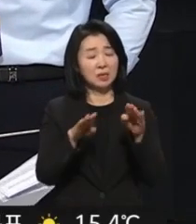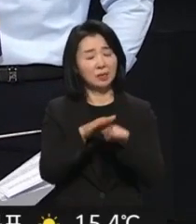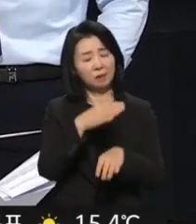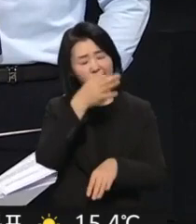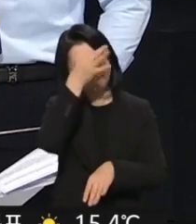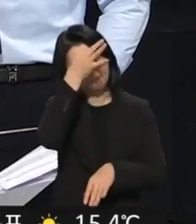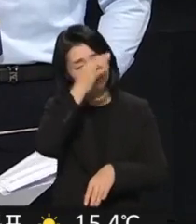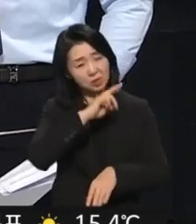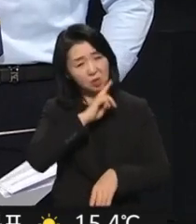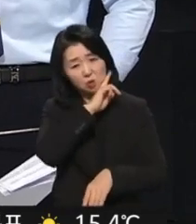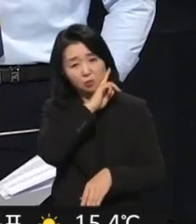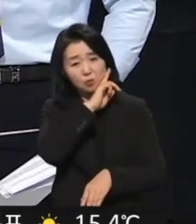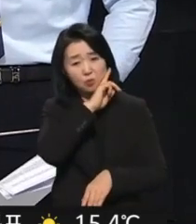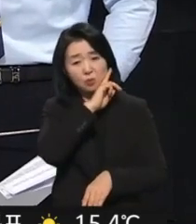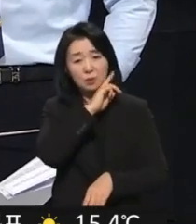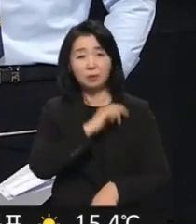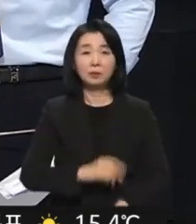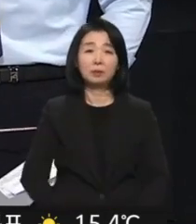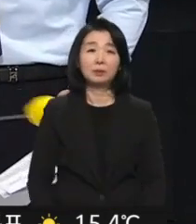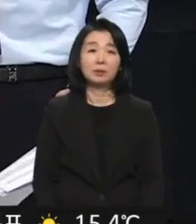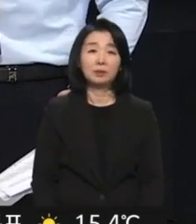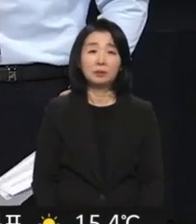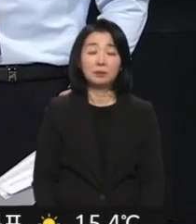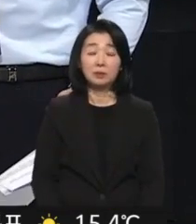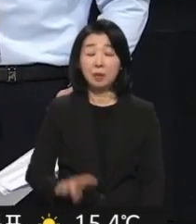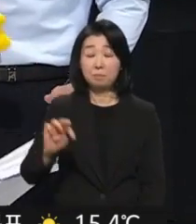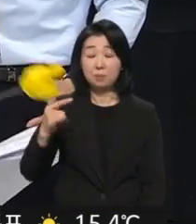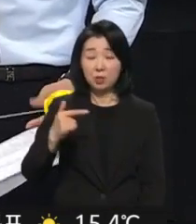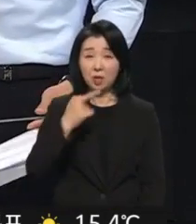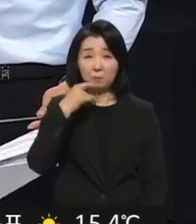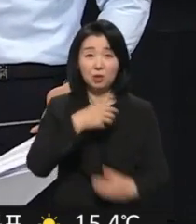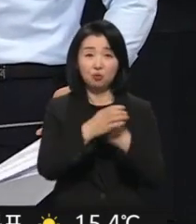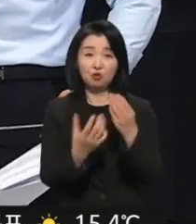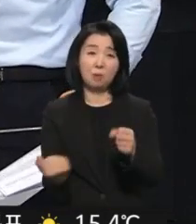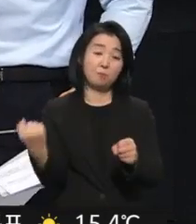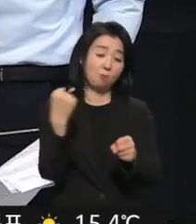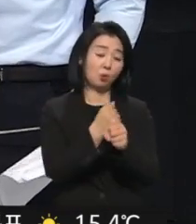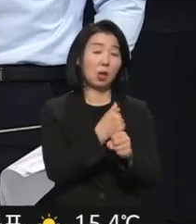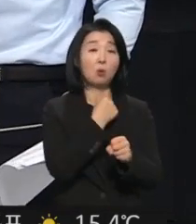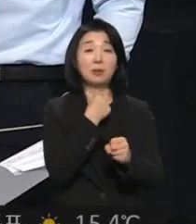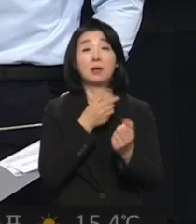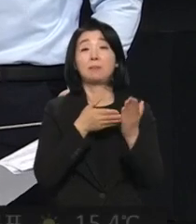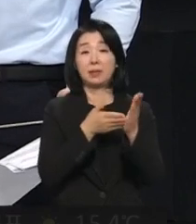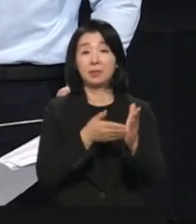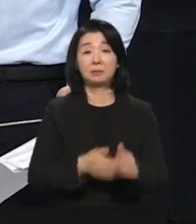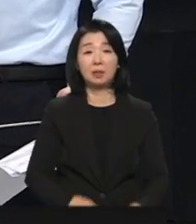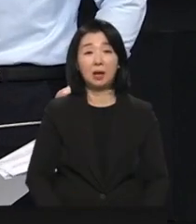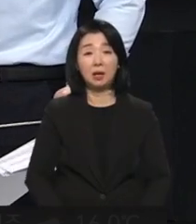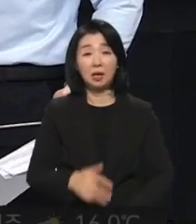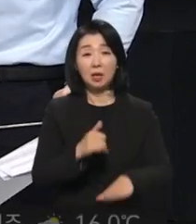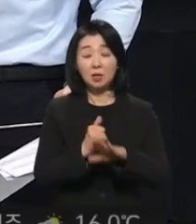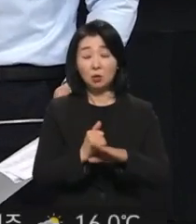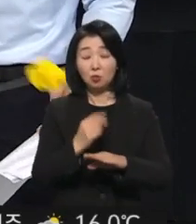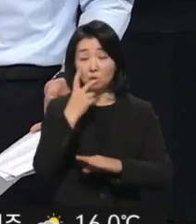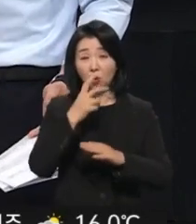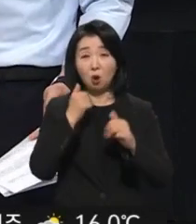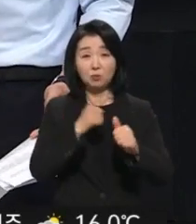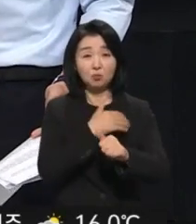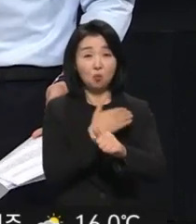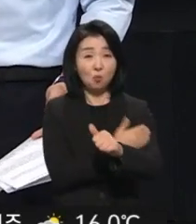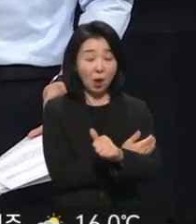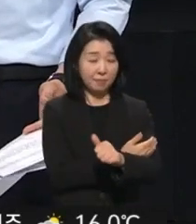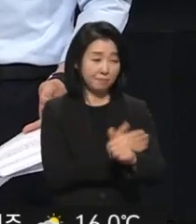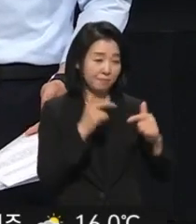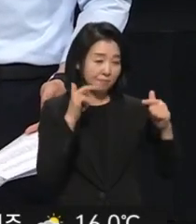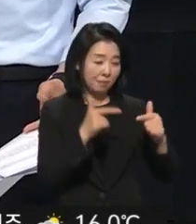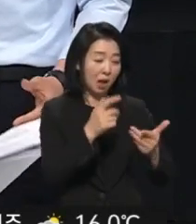셈인데요. 한 발 더 나아가 민 의원은 민주당 복당을 희망한다는 의사까지 밝혔습니다. 결국 검수완박법 가결을